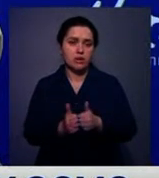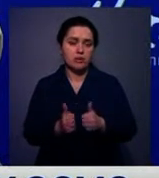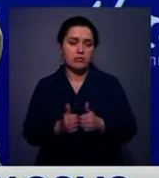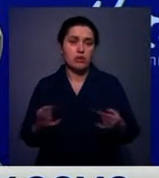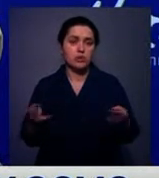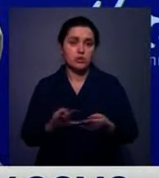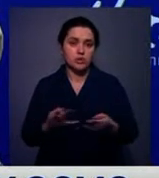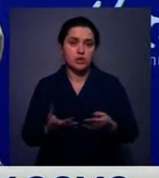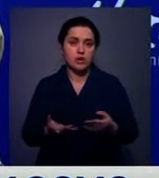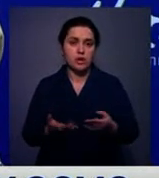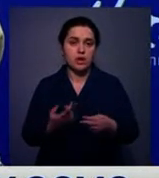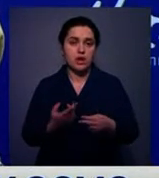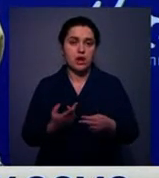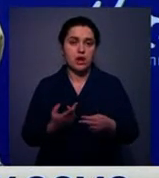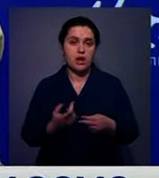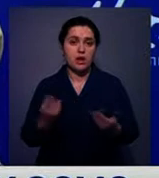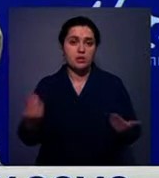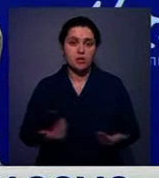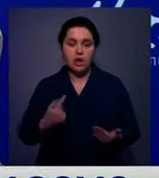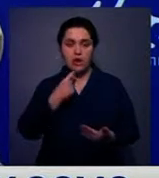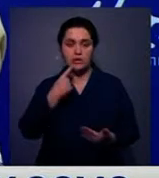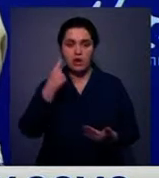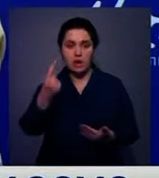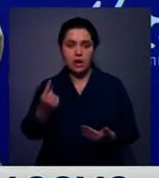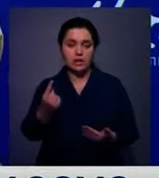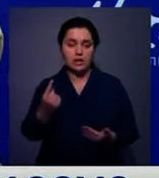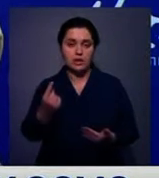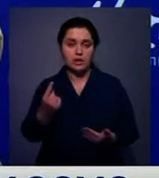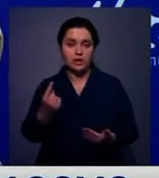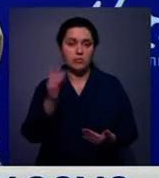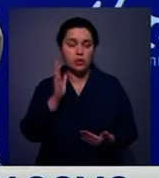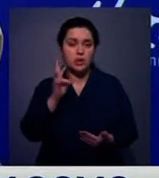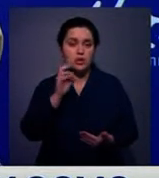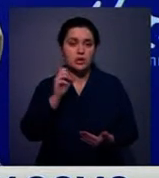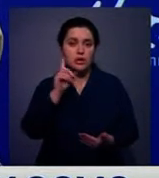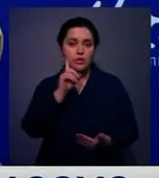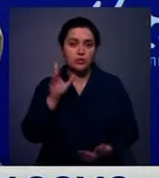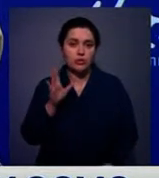районе, выбираете медорганизацию в другом районе, вы тем самым создаете